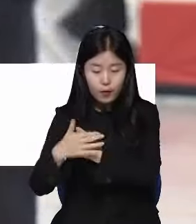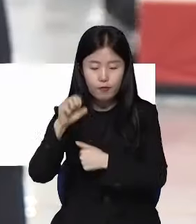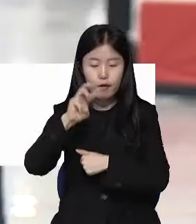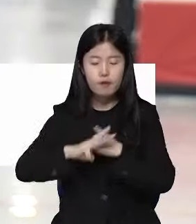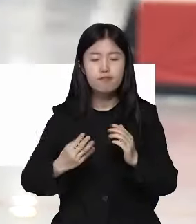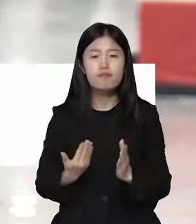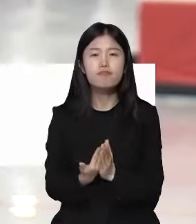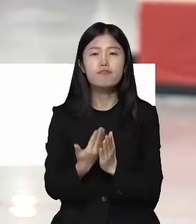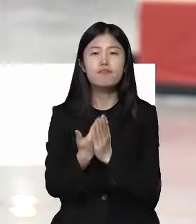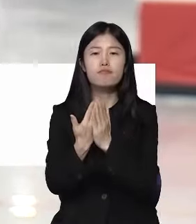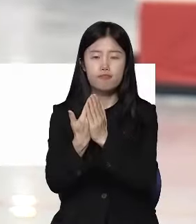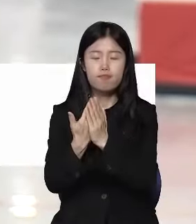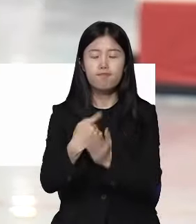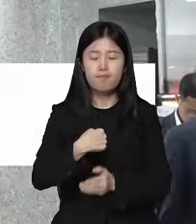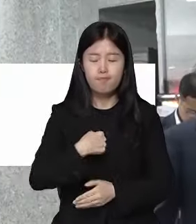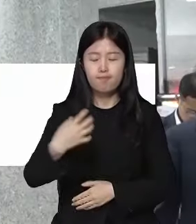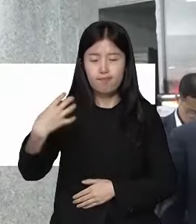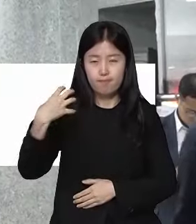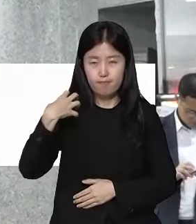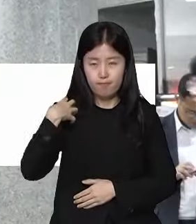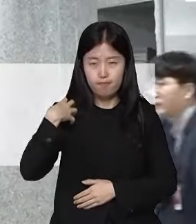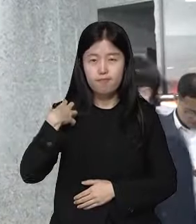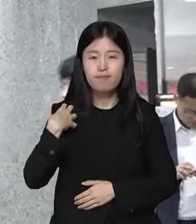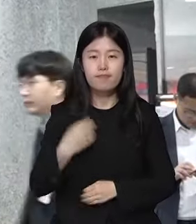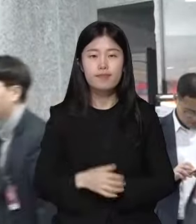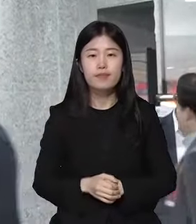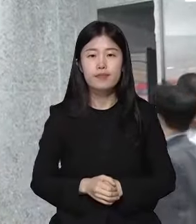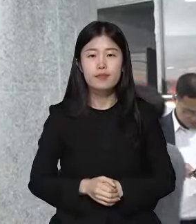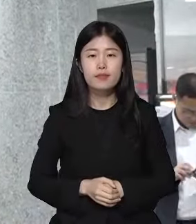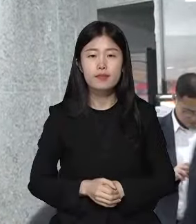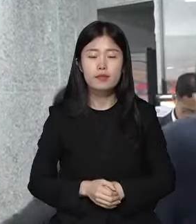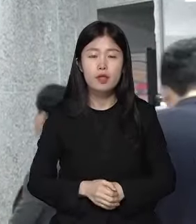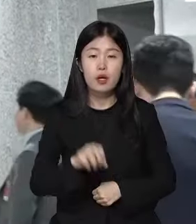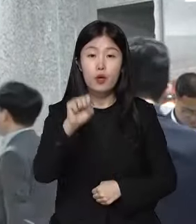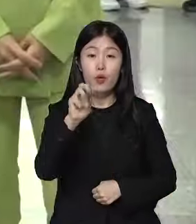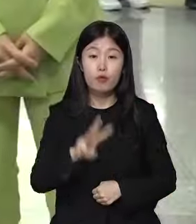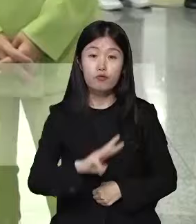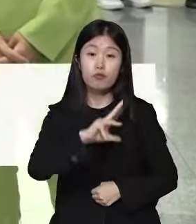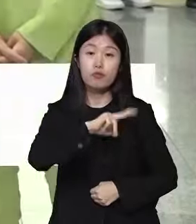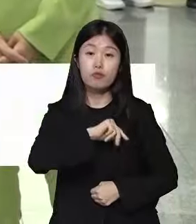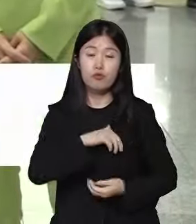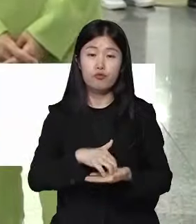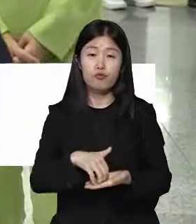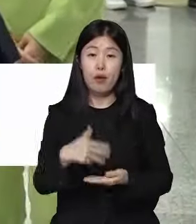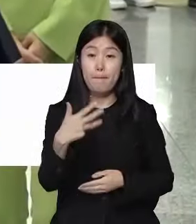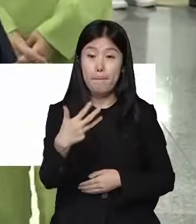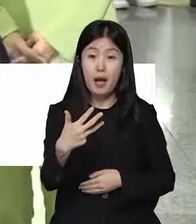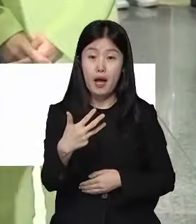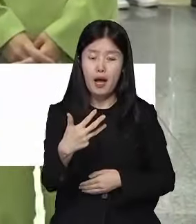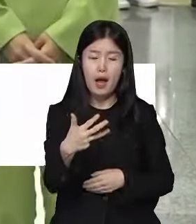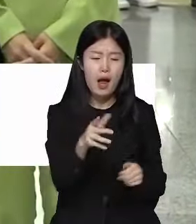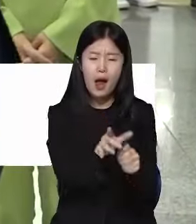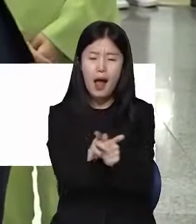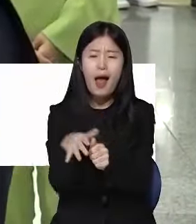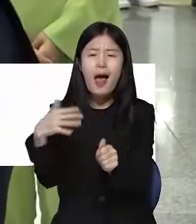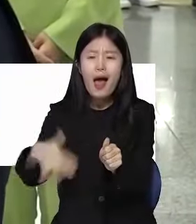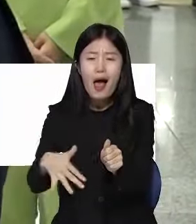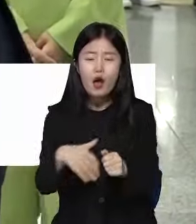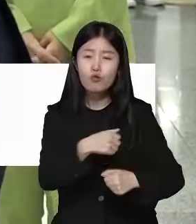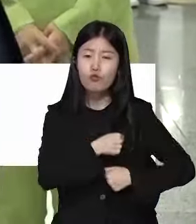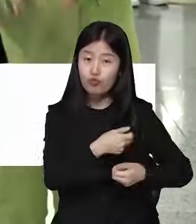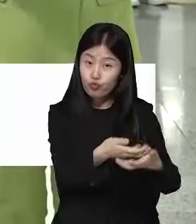하는 것이 우리의 의도입니다. 8명의 광주 지역구 국회의원들이 배치되지 않은